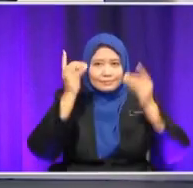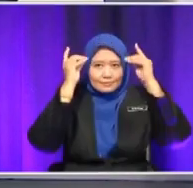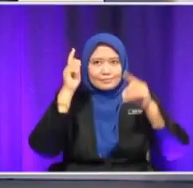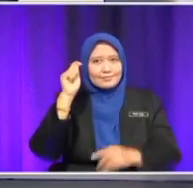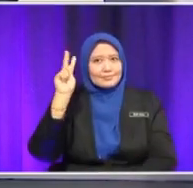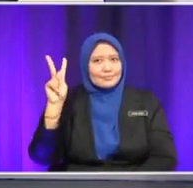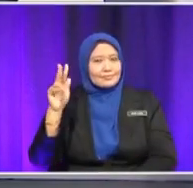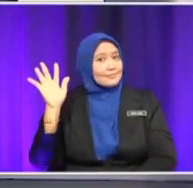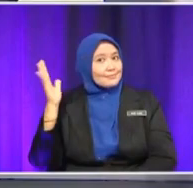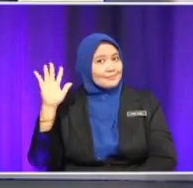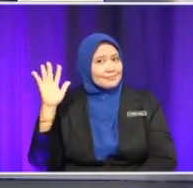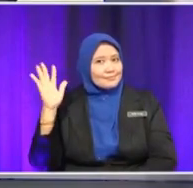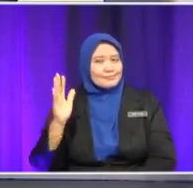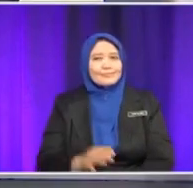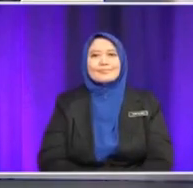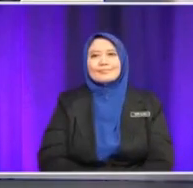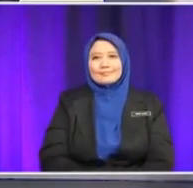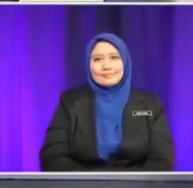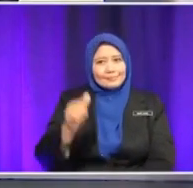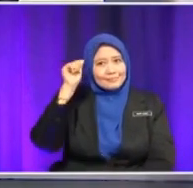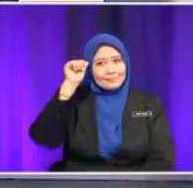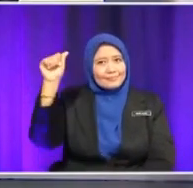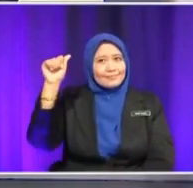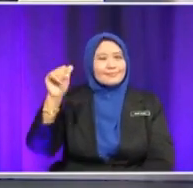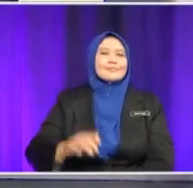Assalamualaikum warahmatullahi wabarakatuh